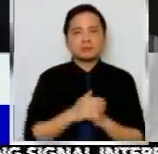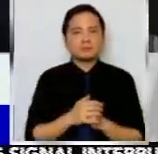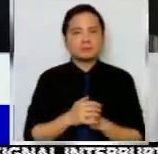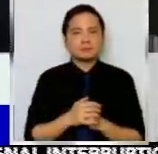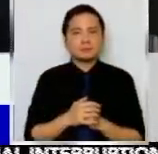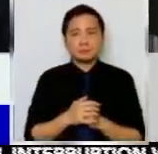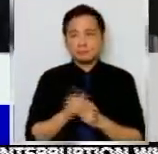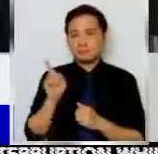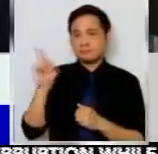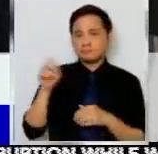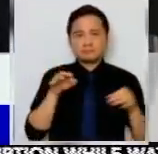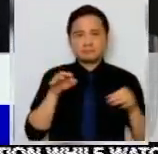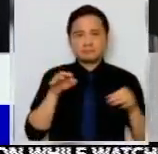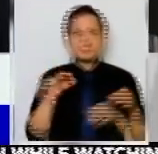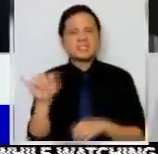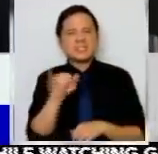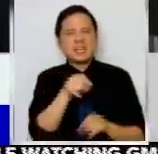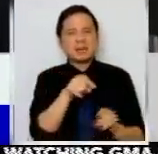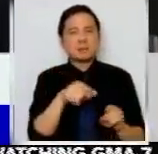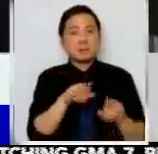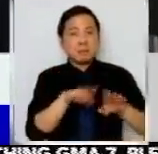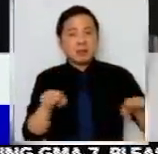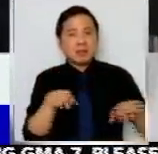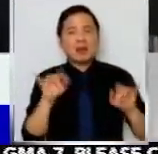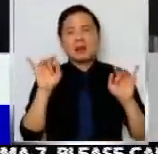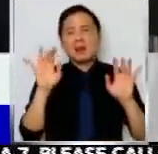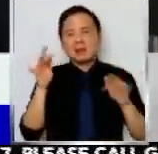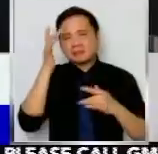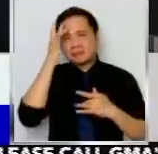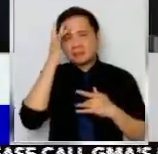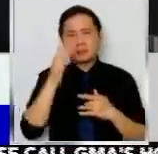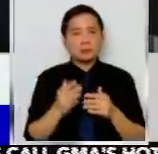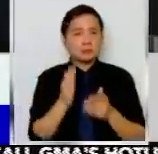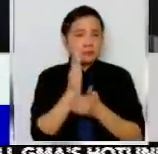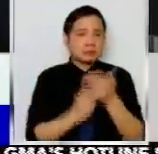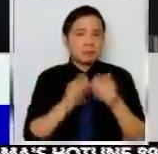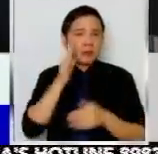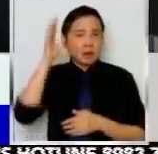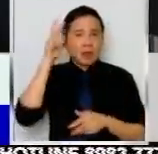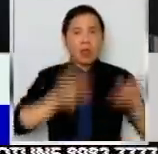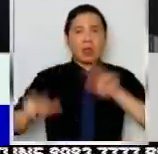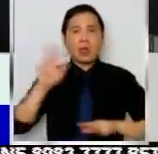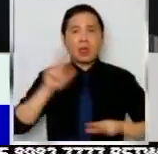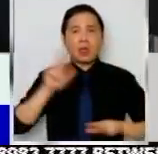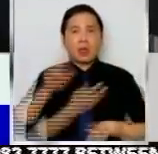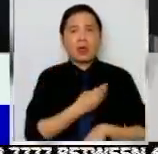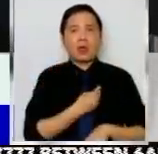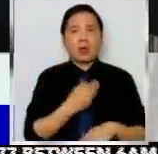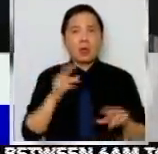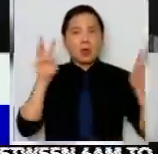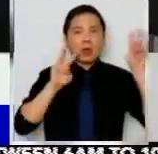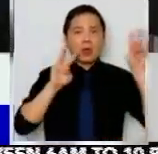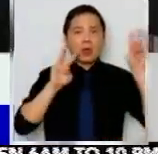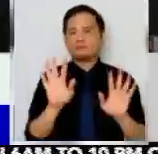then, syempre, pag bata kasi medyo nagpapanik halos lahat yung ano, di ba, ang mga parents. So, but then,